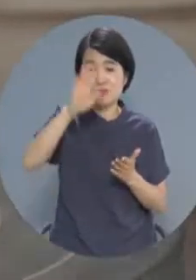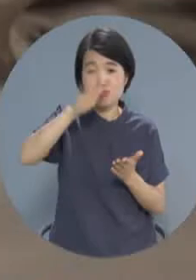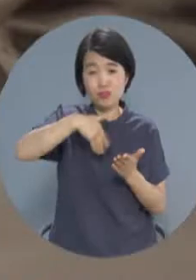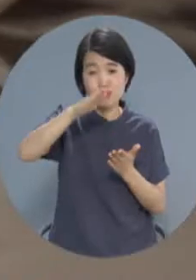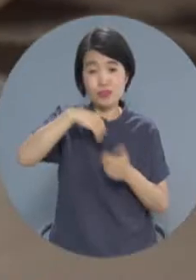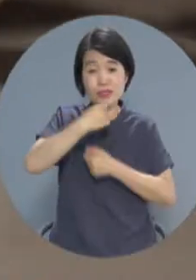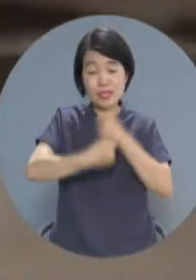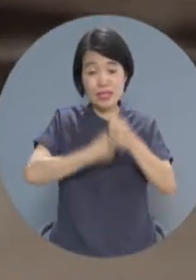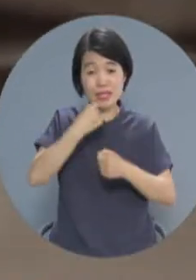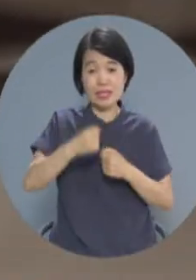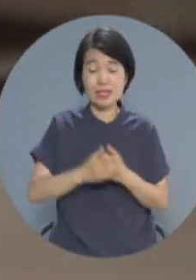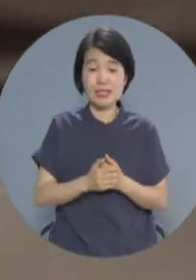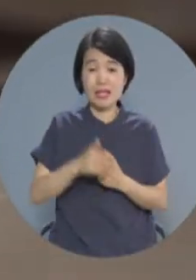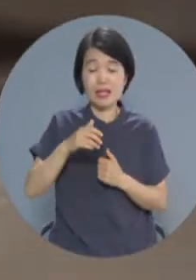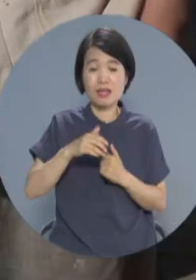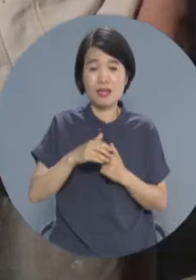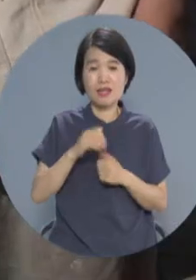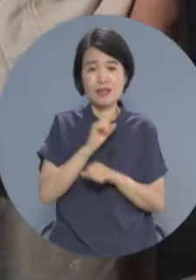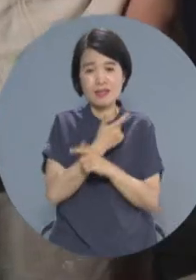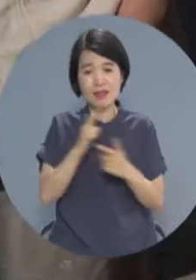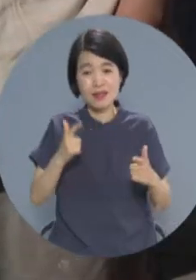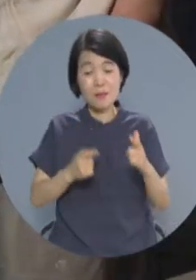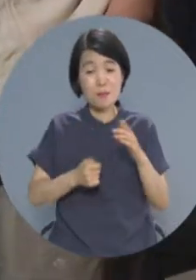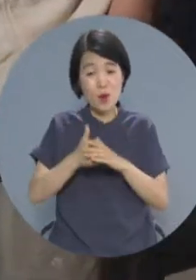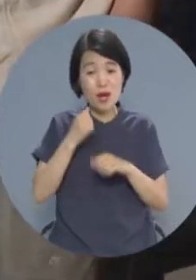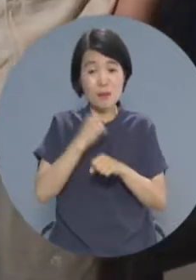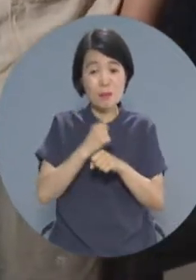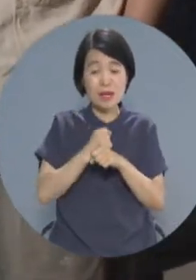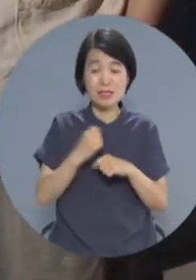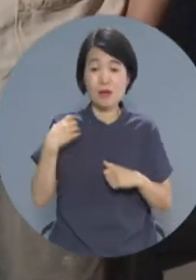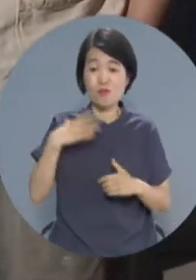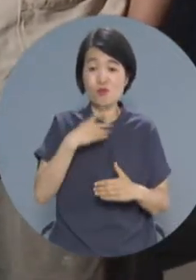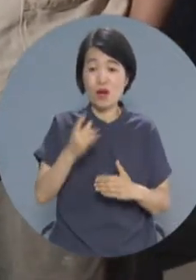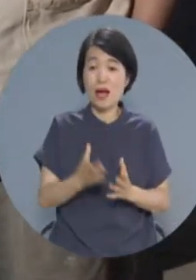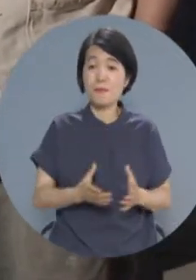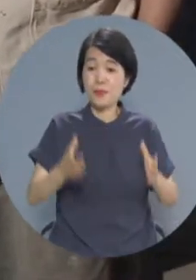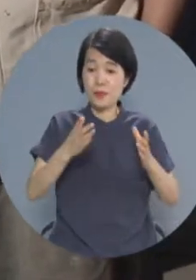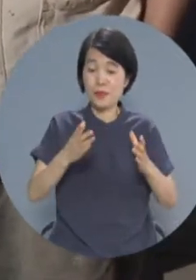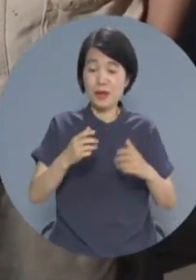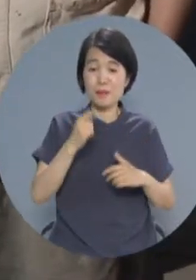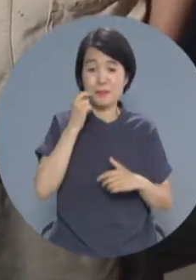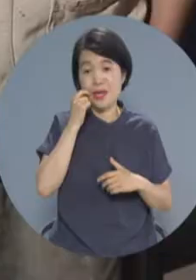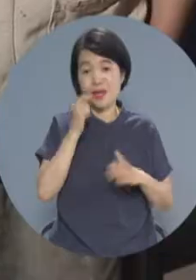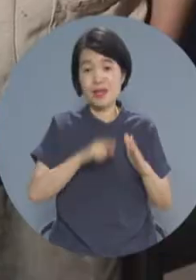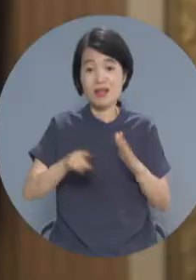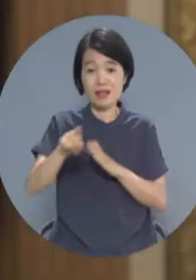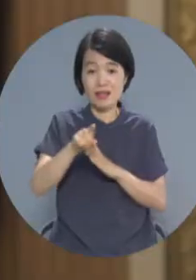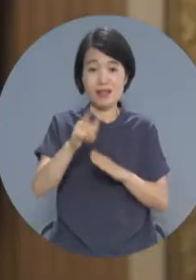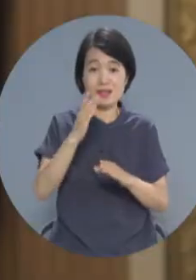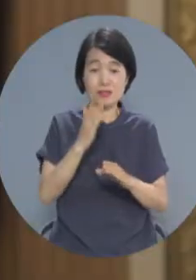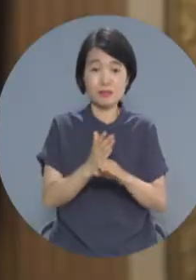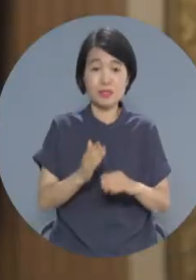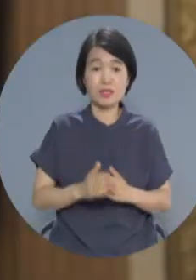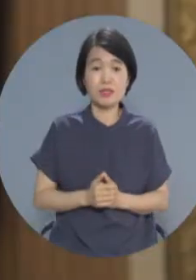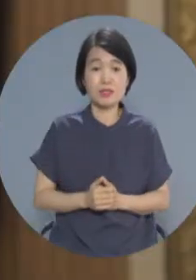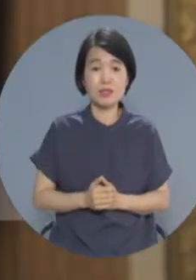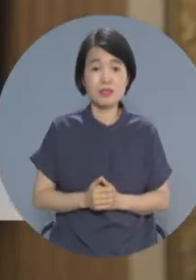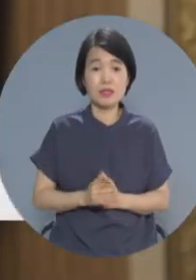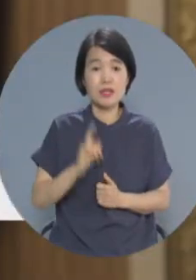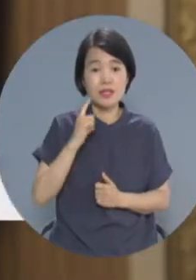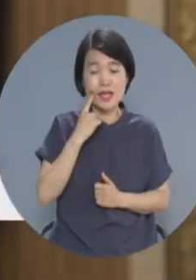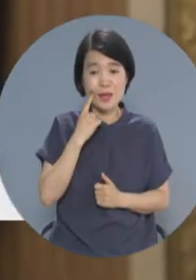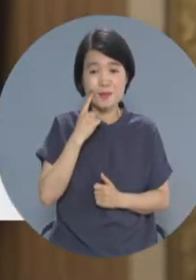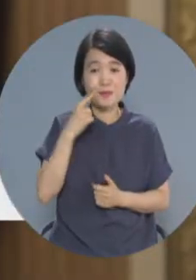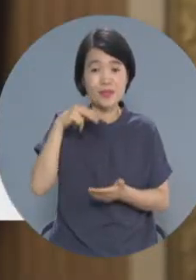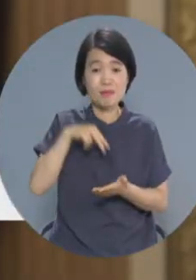귀알기법, 다양하고 독특한 제작기법이 무한 분청사기의 전성기를 이끌었습니다. 오늘 미학적인